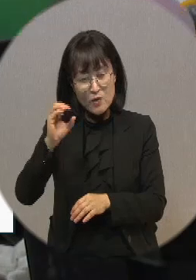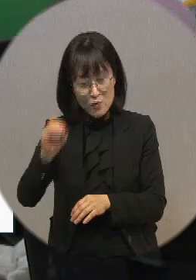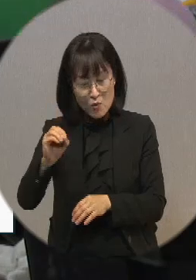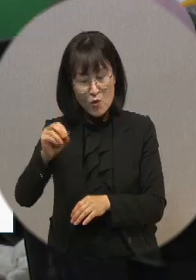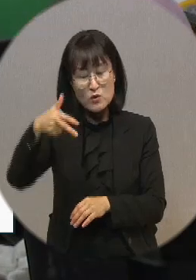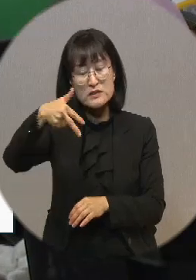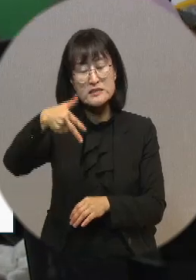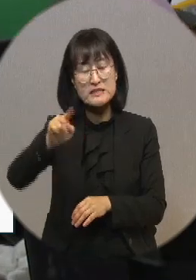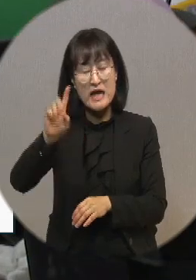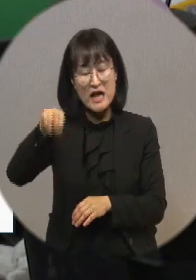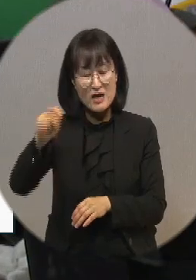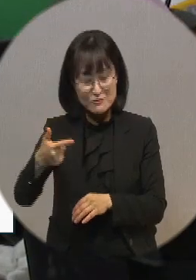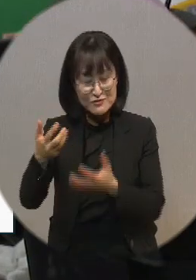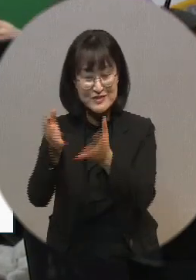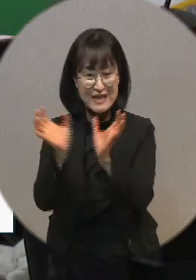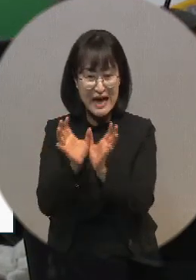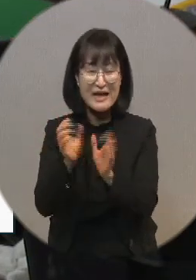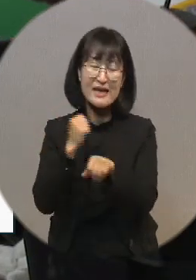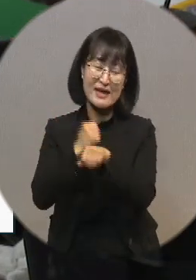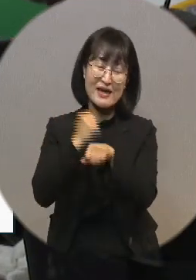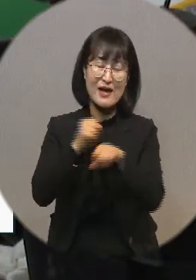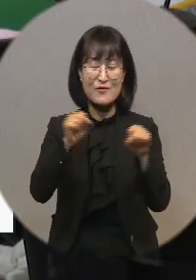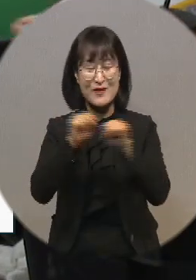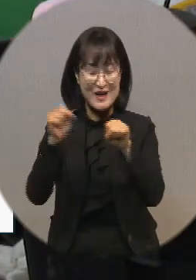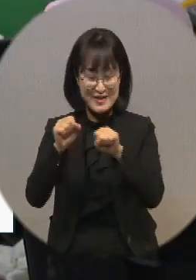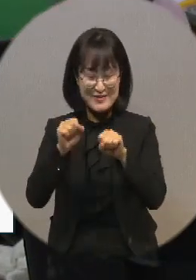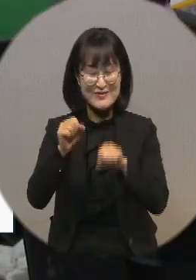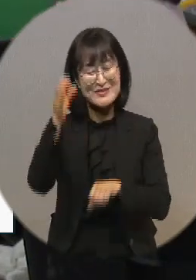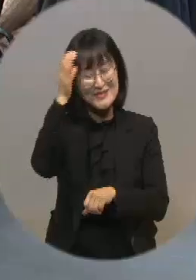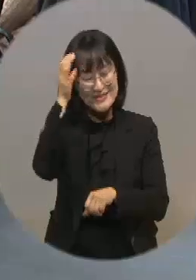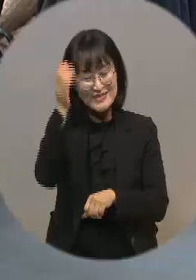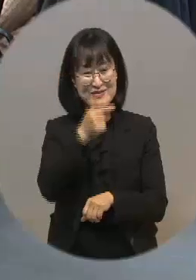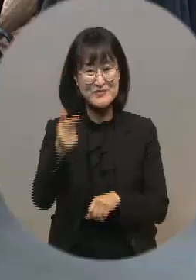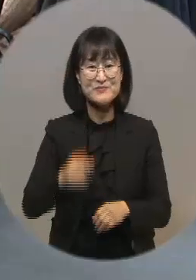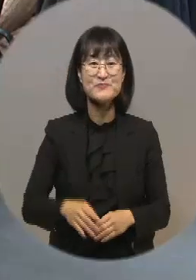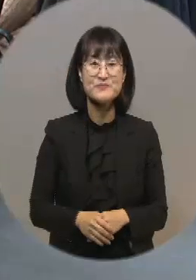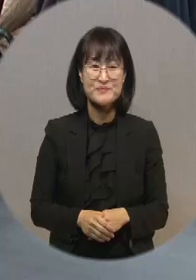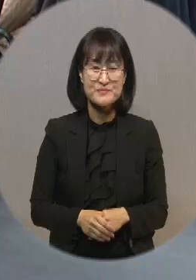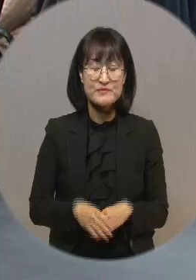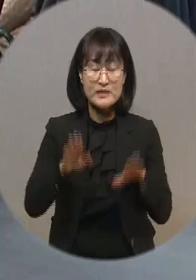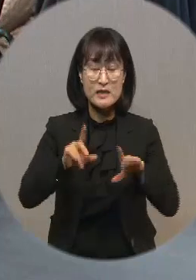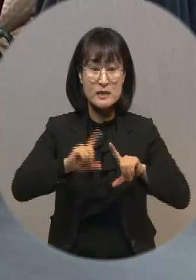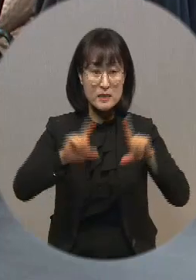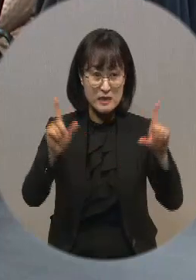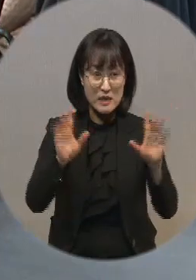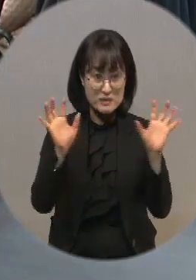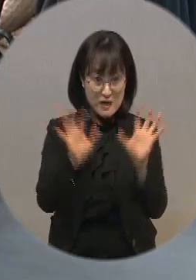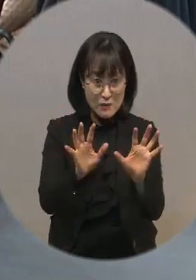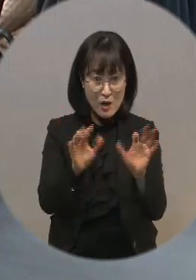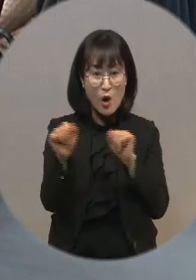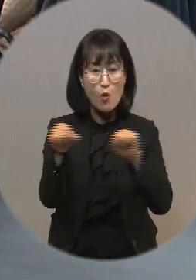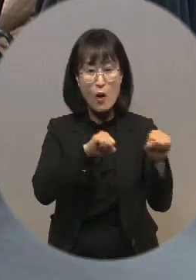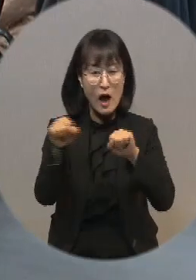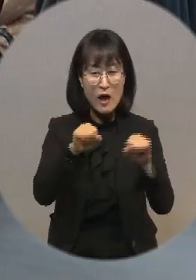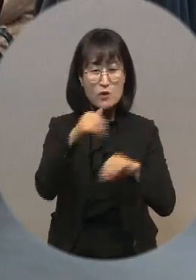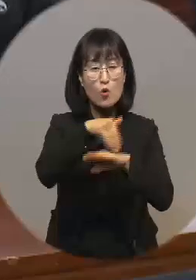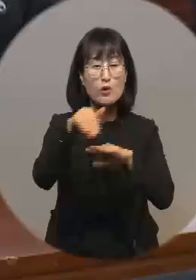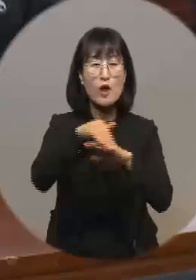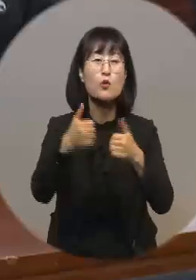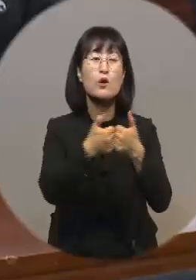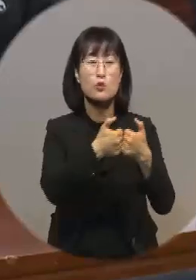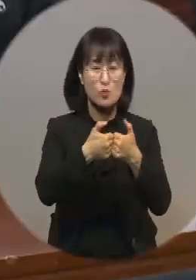지낼 생각을 하니까 너무 기대되고 떨리는 순간인 것 같습니다. 이날 자문단은 본격적인 활동 계획을